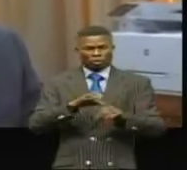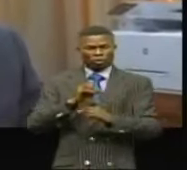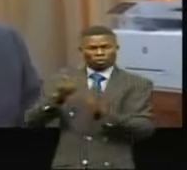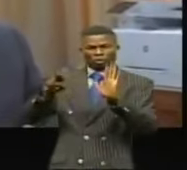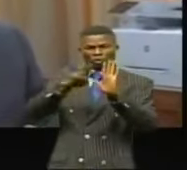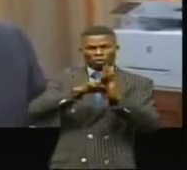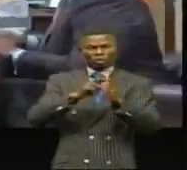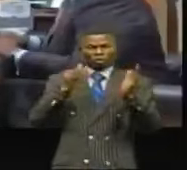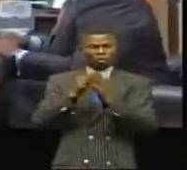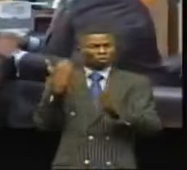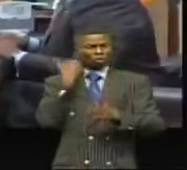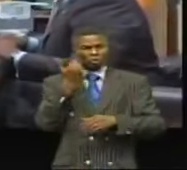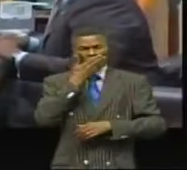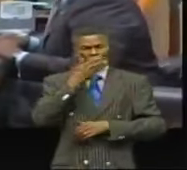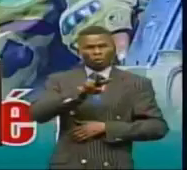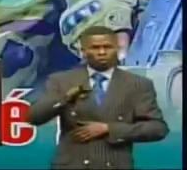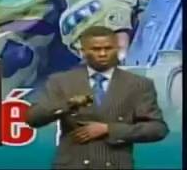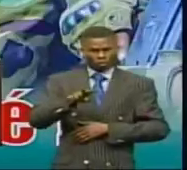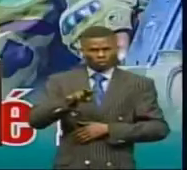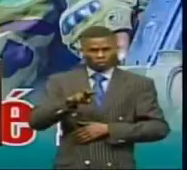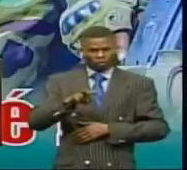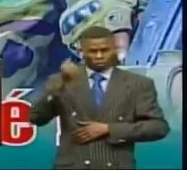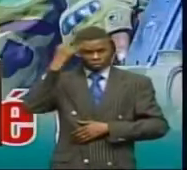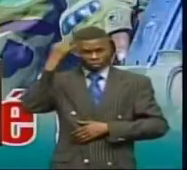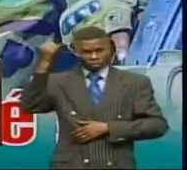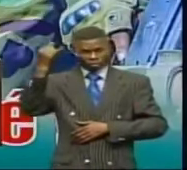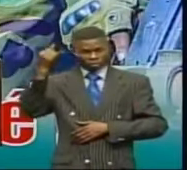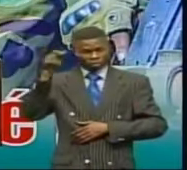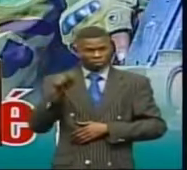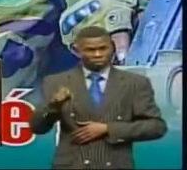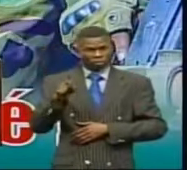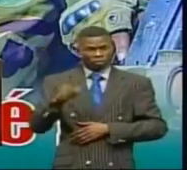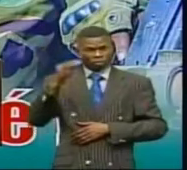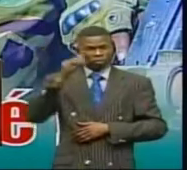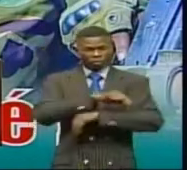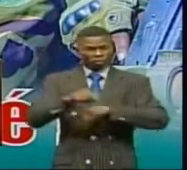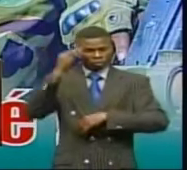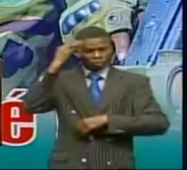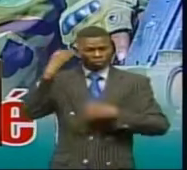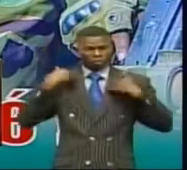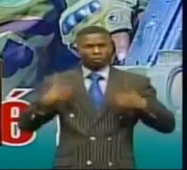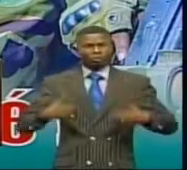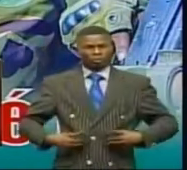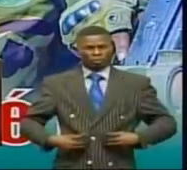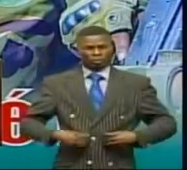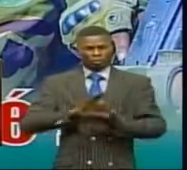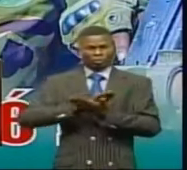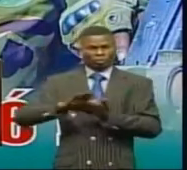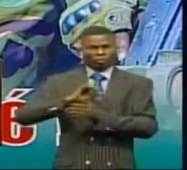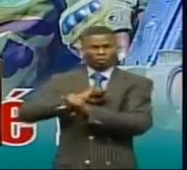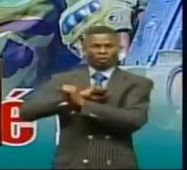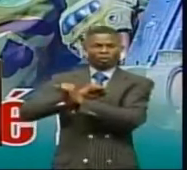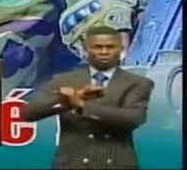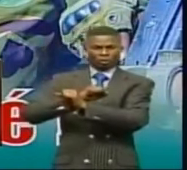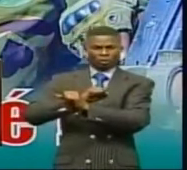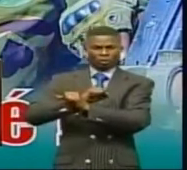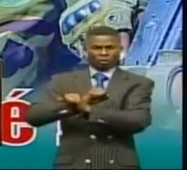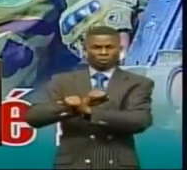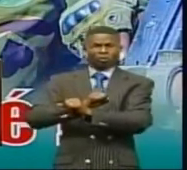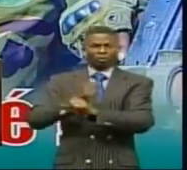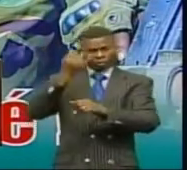la COVID-19, dans un contexte où le ministère de la Santé, Hygiène et Prévention alerte sur la